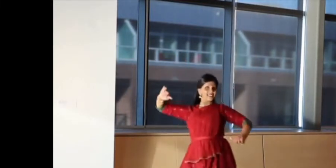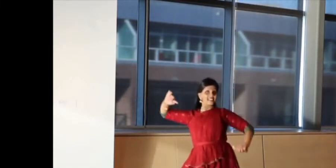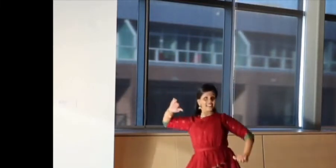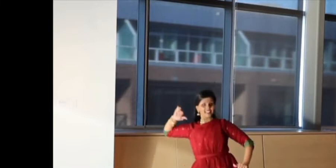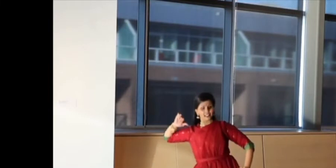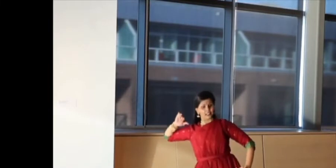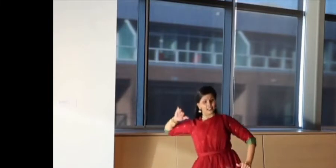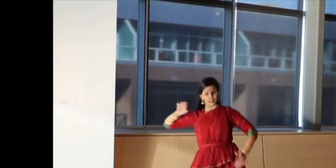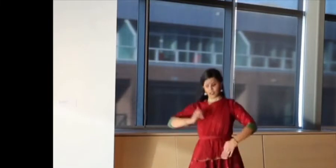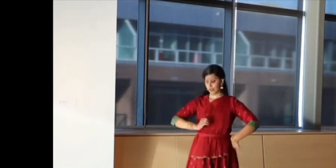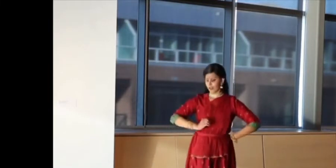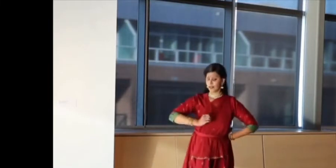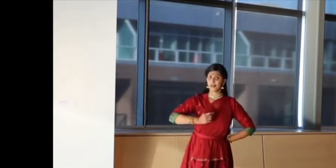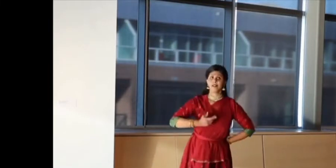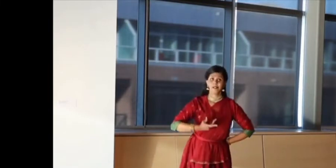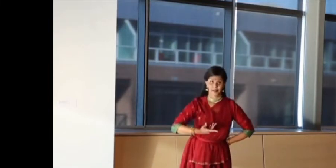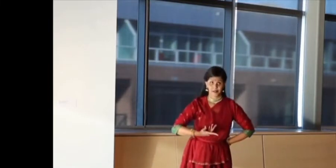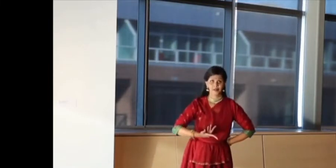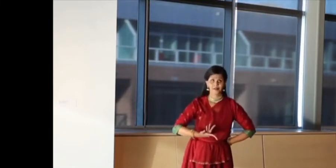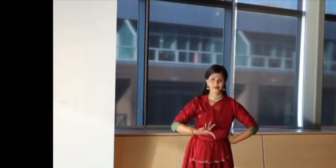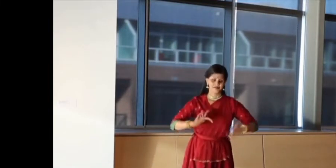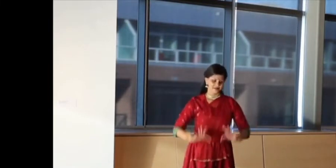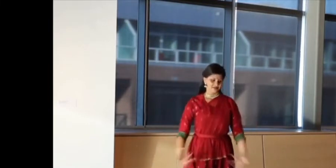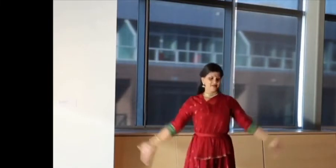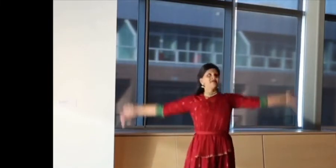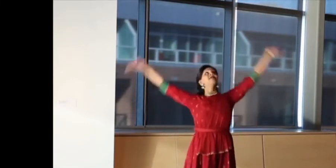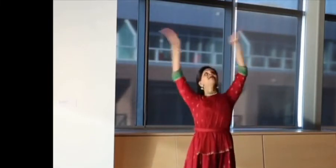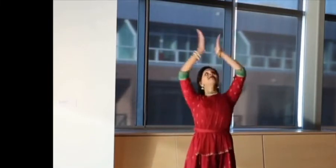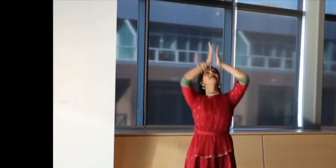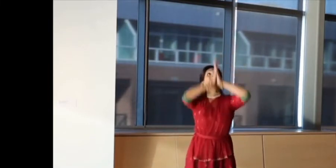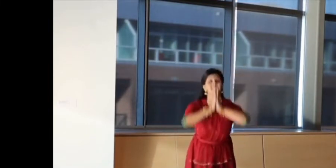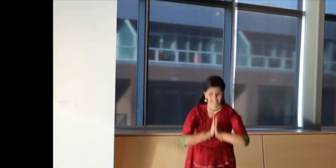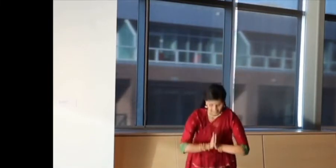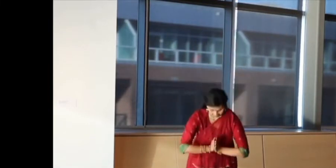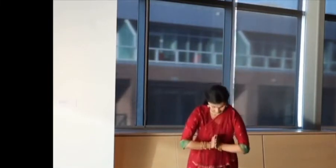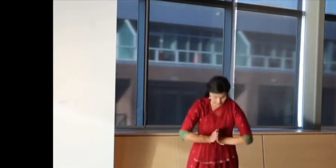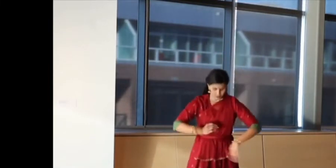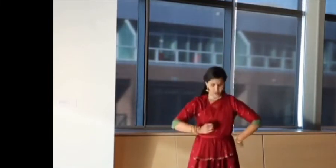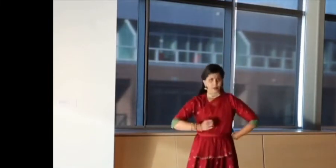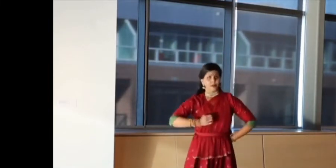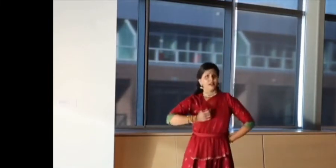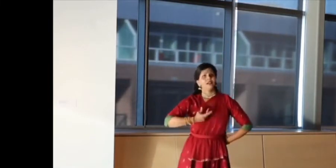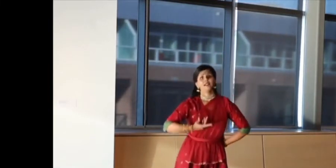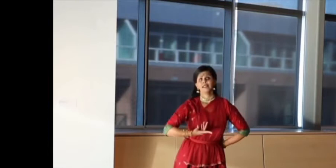गुणशरीराय गुणमण्डिताय गुणेशानाय धीमहि